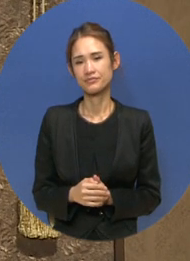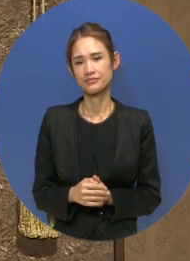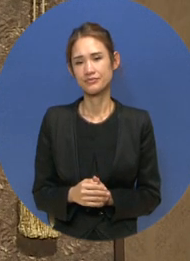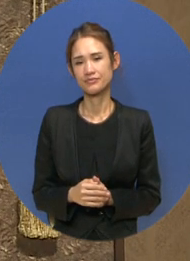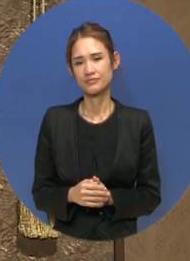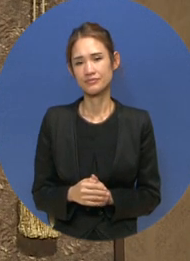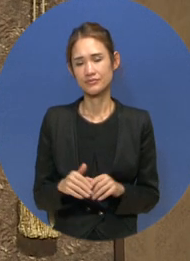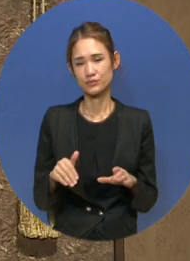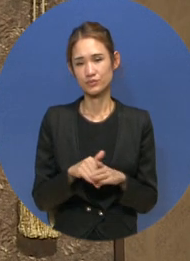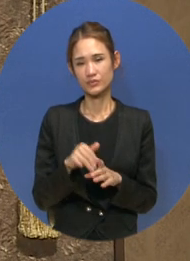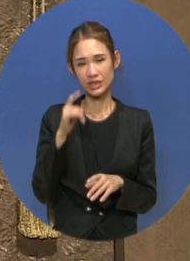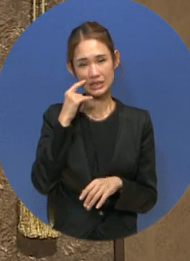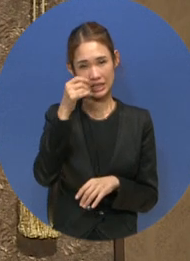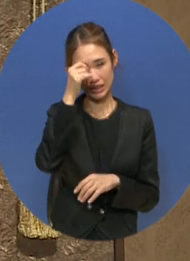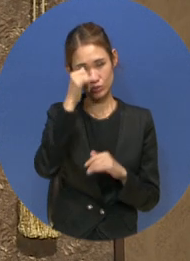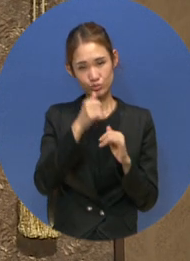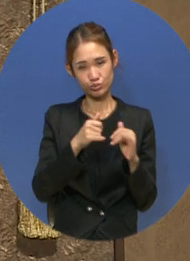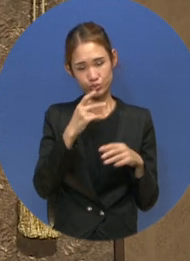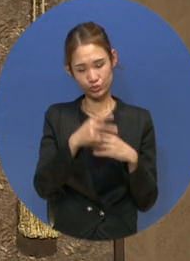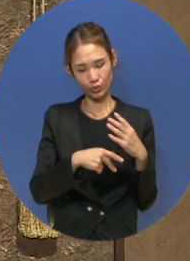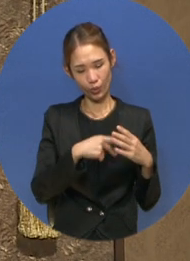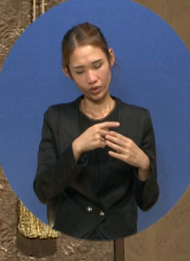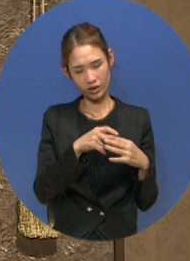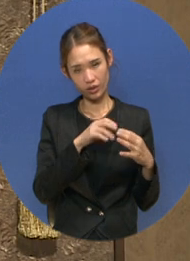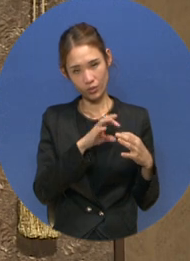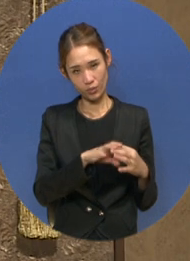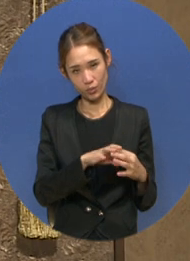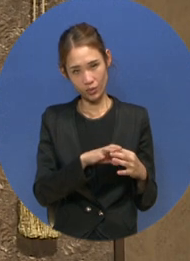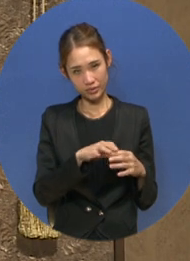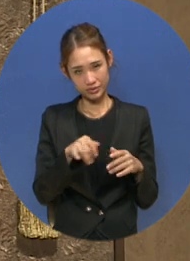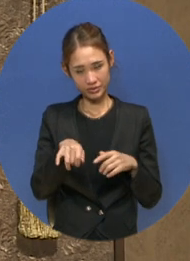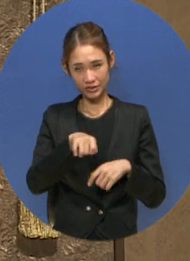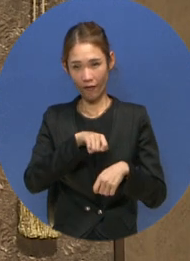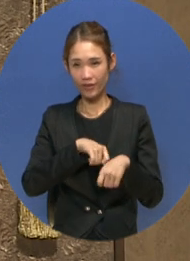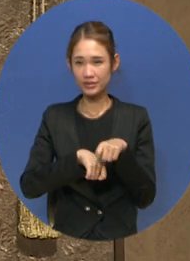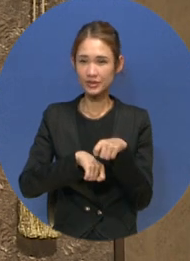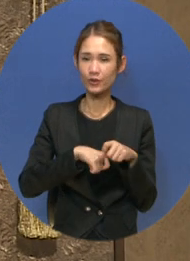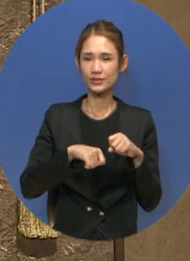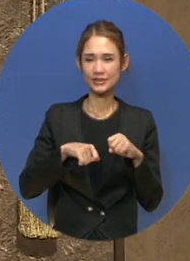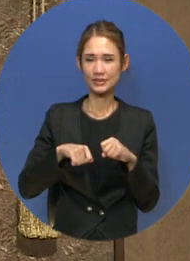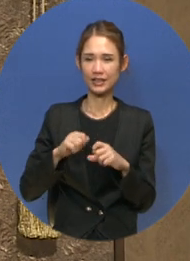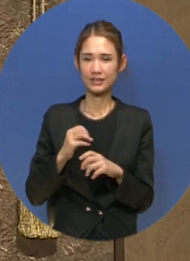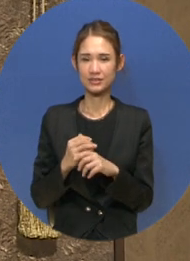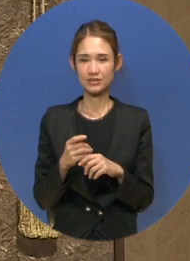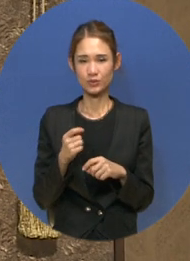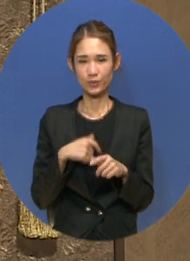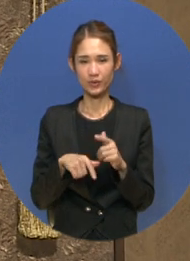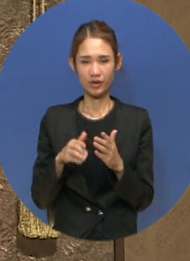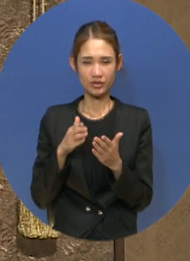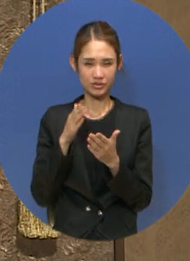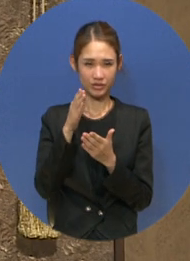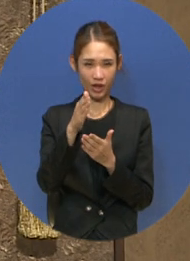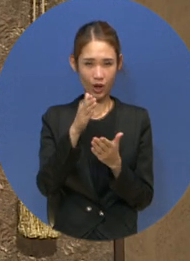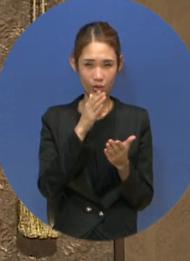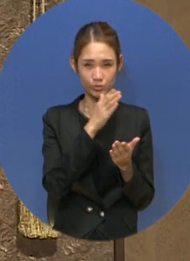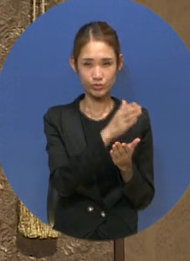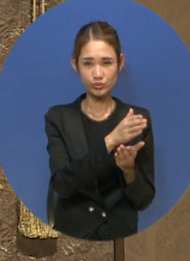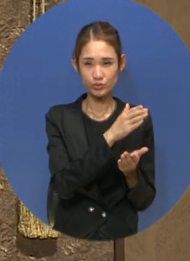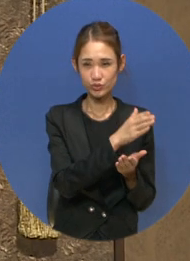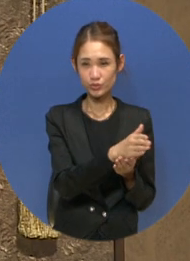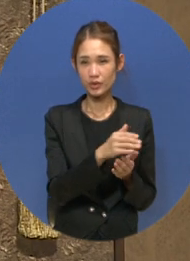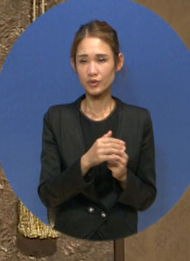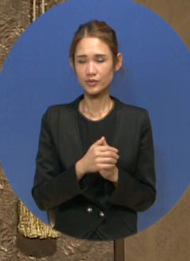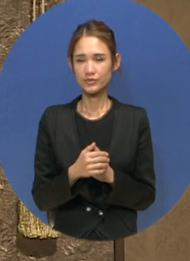이제 문화예술 프로그램에 대한 부분을 적극적으로 시행하고 있고 좀 더 전문적인 프로그램에 대한 부분은 이제